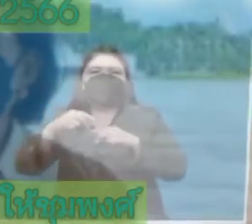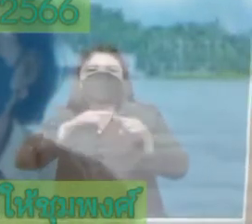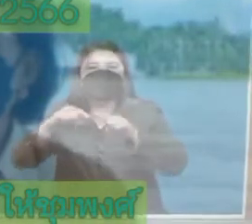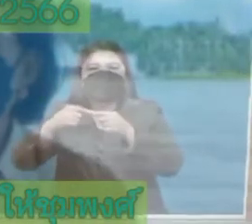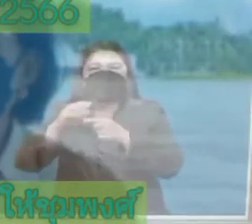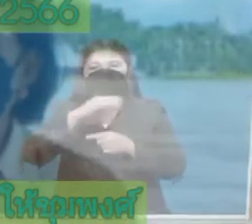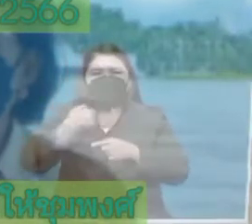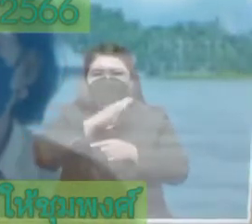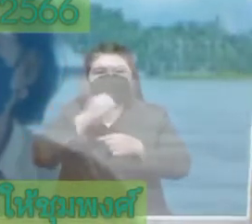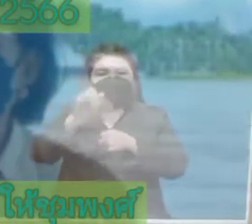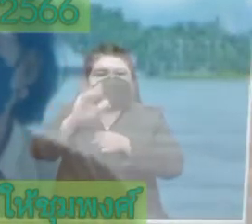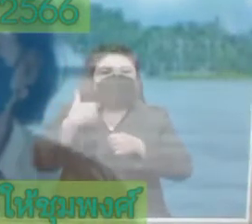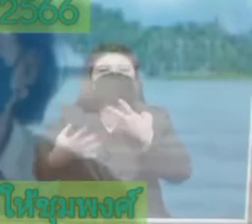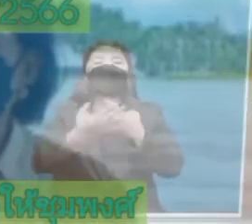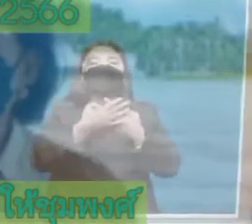คุกครับ